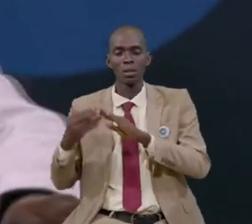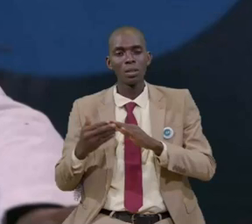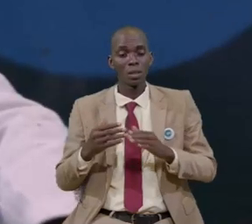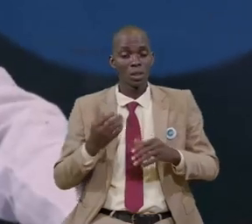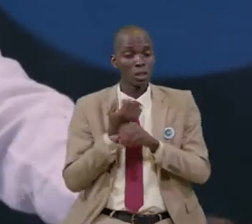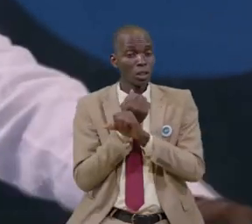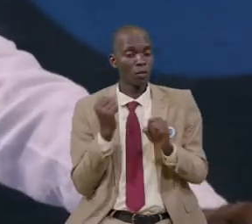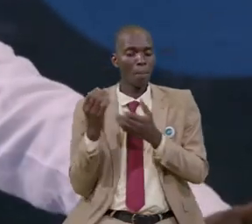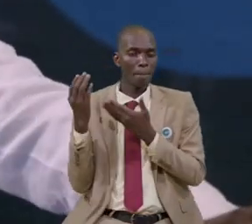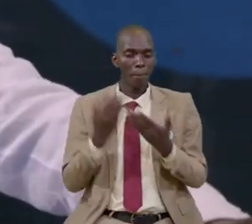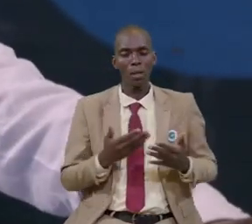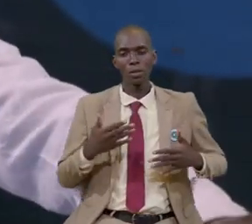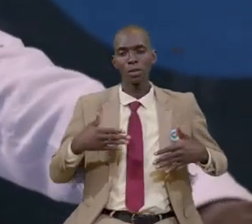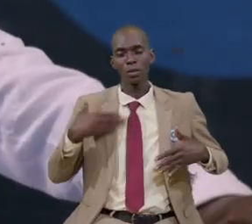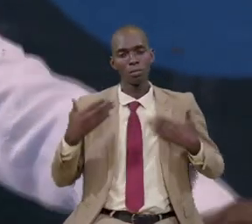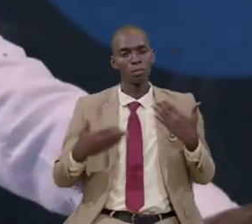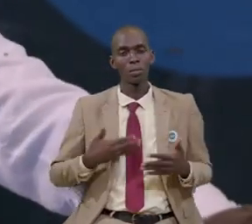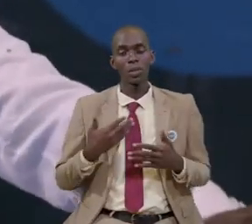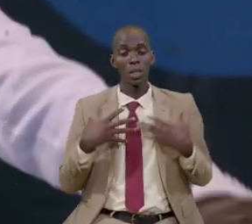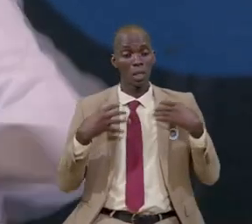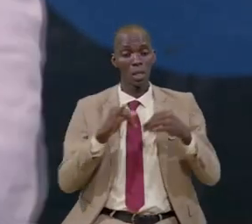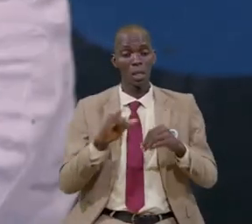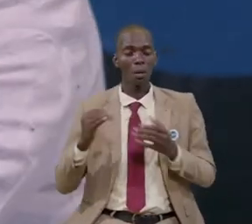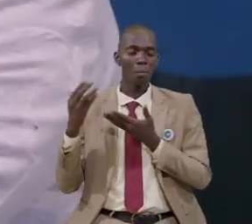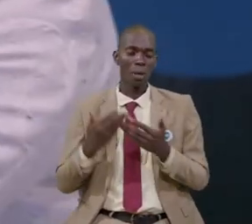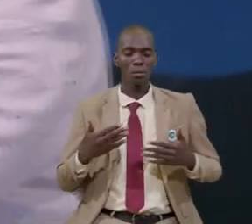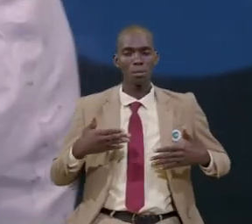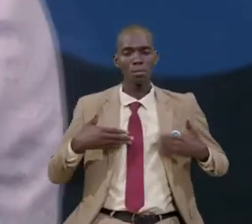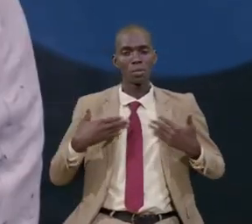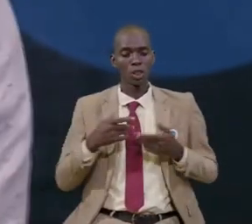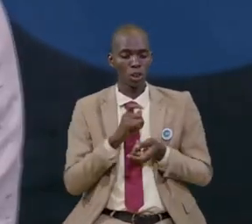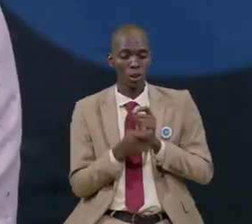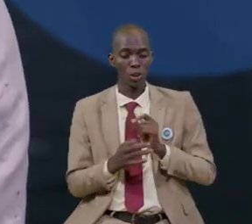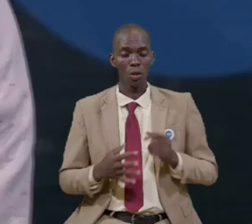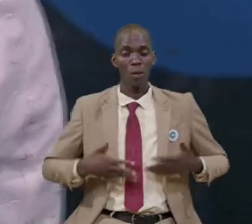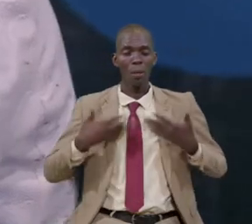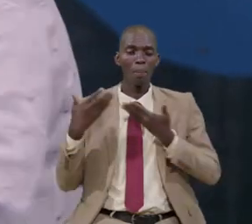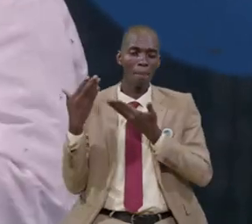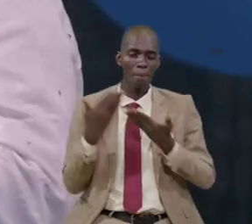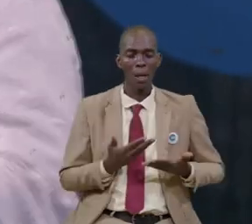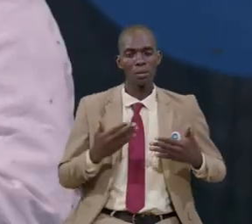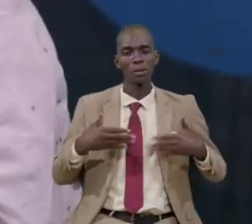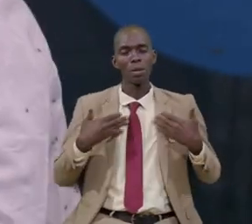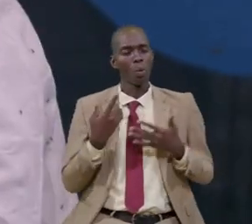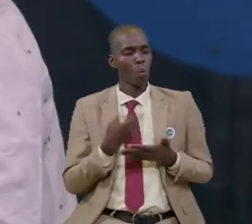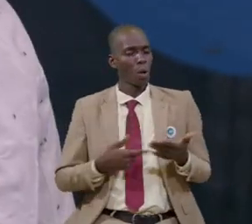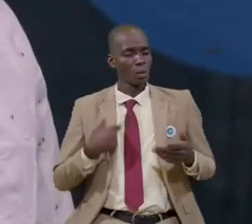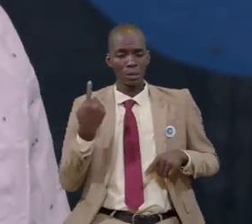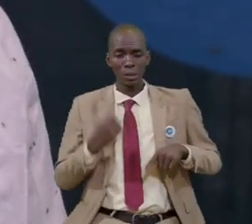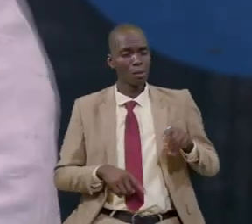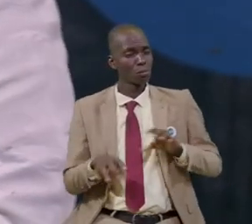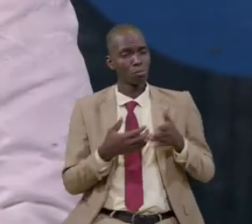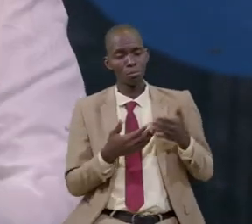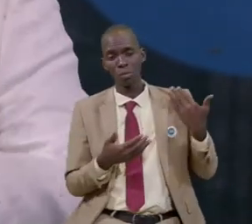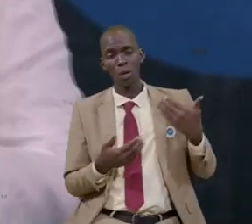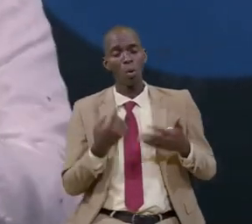guérison apporte la joie, la transformation de vie apporte la joie. Ce que je ne pouvais pas faire, ce que je ne pouvais